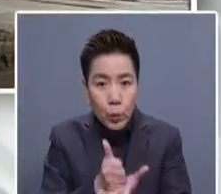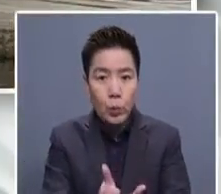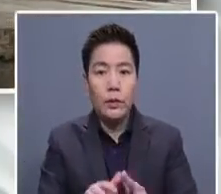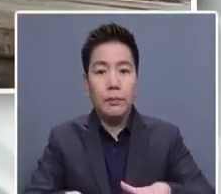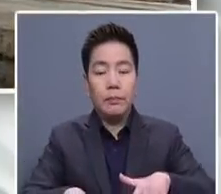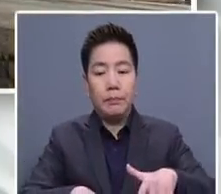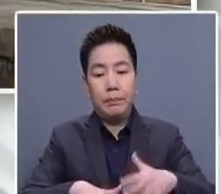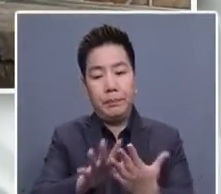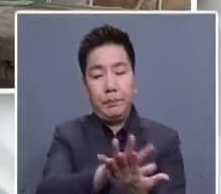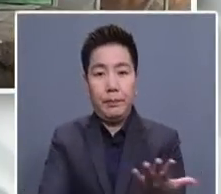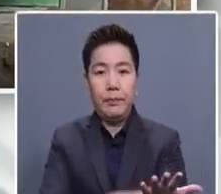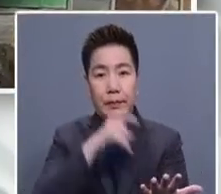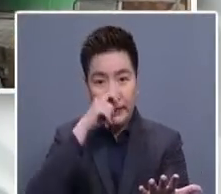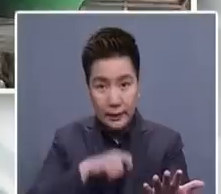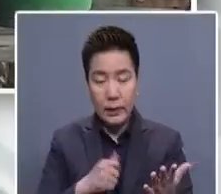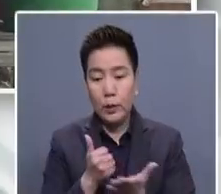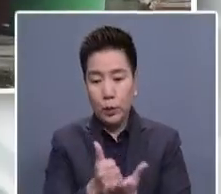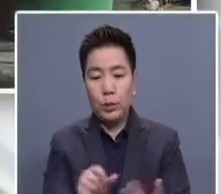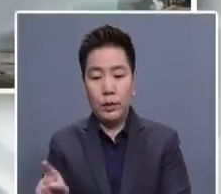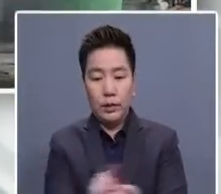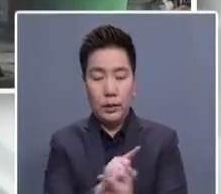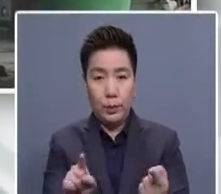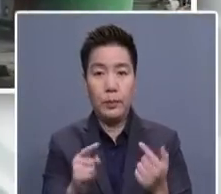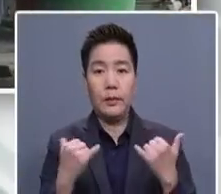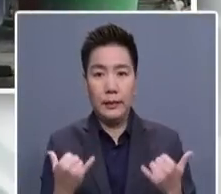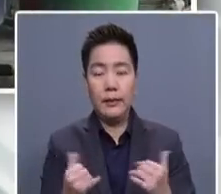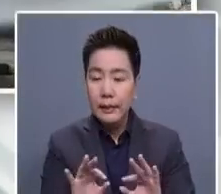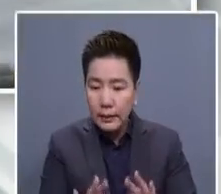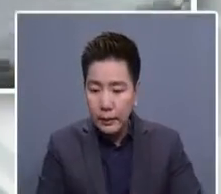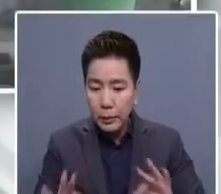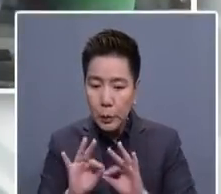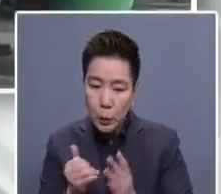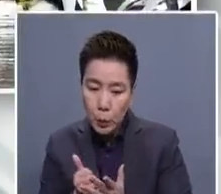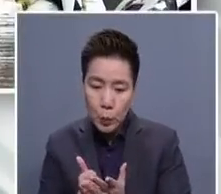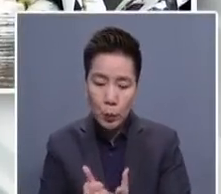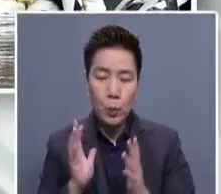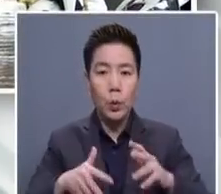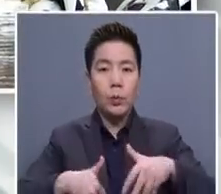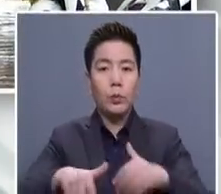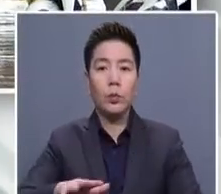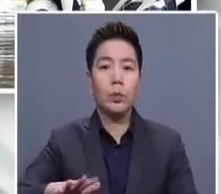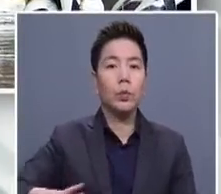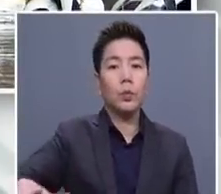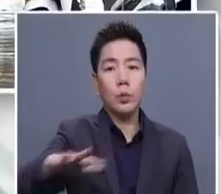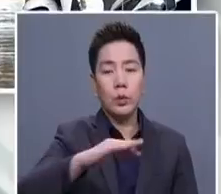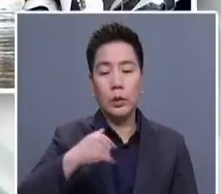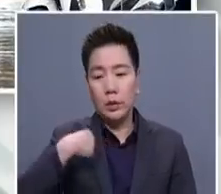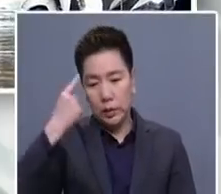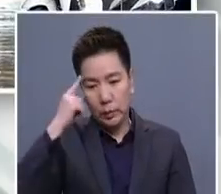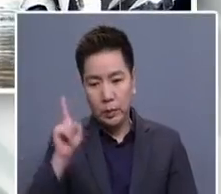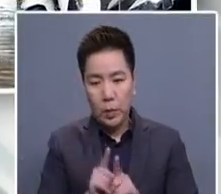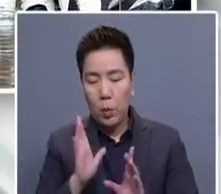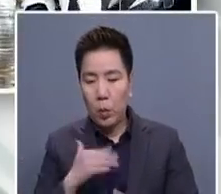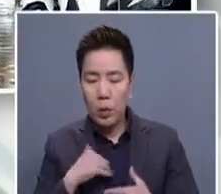ประเทศชาติช่วยเหลือสังคมแล้วก็ที่สำคัญที่สุดก็คือเป็นการช่วยเหลือมวลมนุษยชาติที่ต้อง